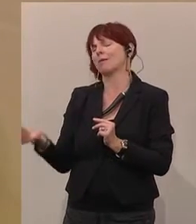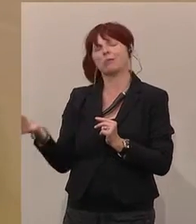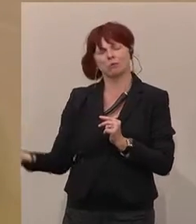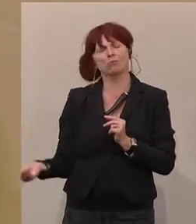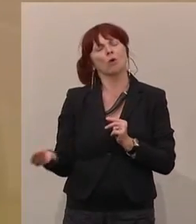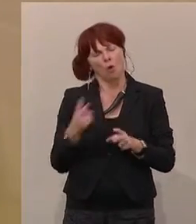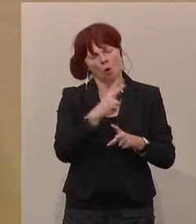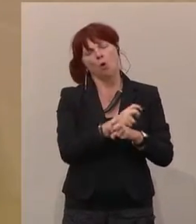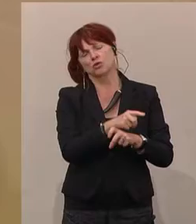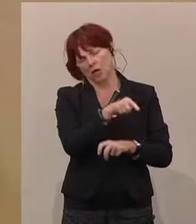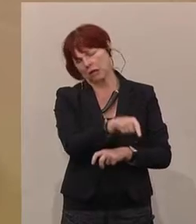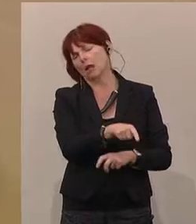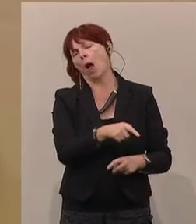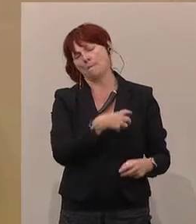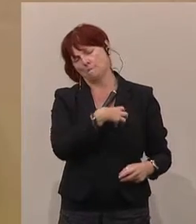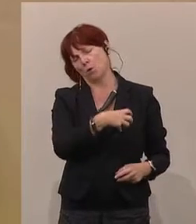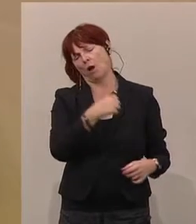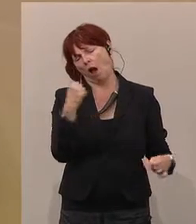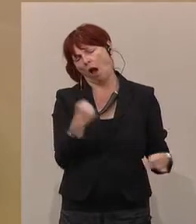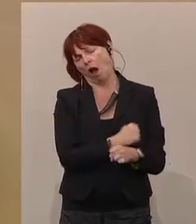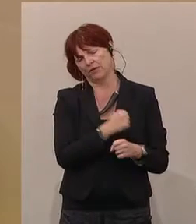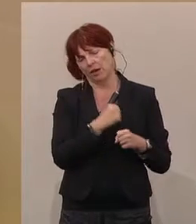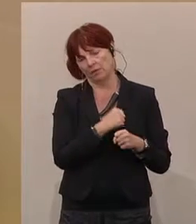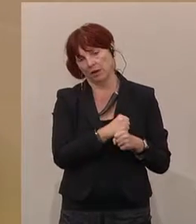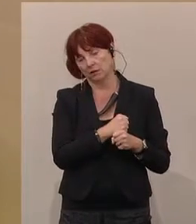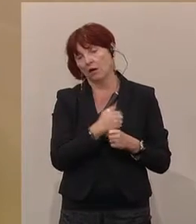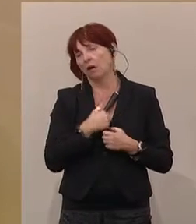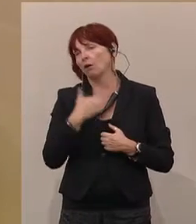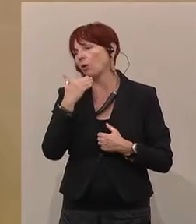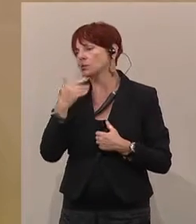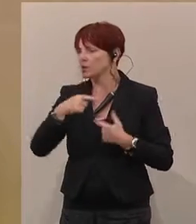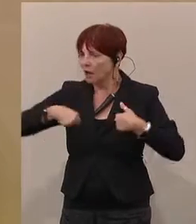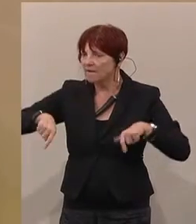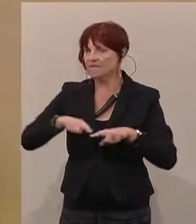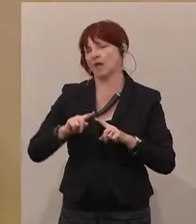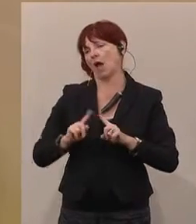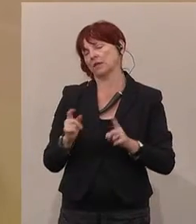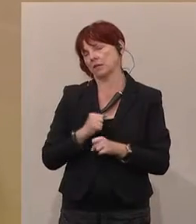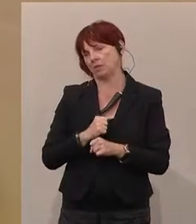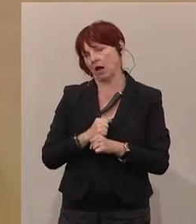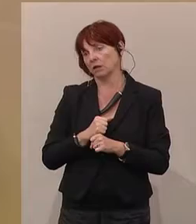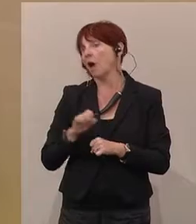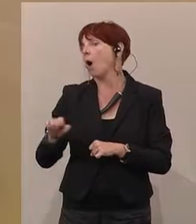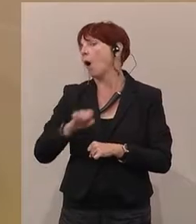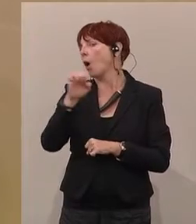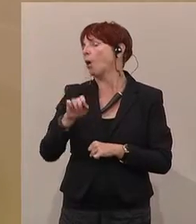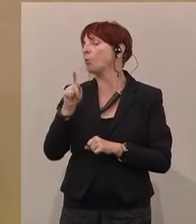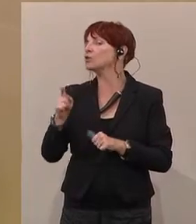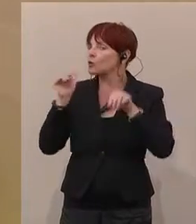Bürger hart arbeiten. Gott sei Dank, das gibt es bei uns nicht, weil es ein Europa gibt, das schützt, meine sehr geehrten Damen und